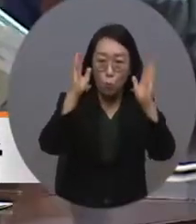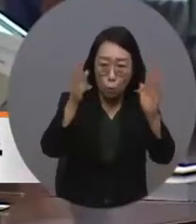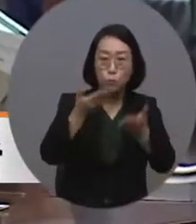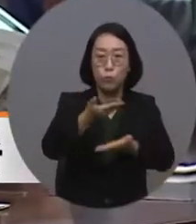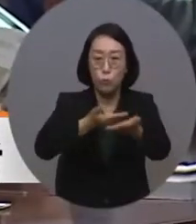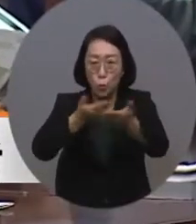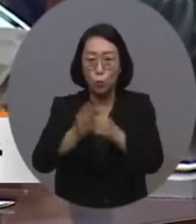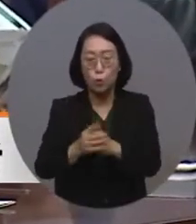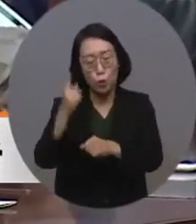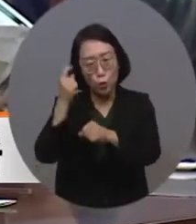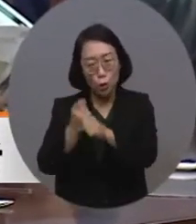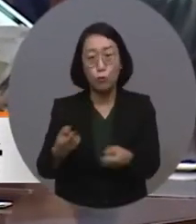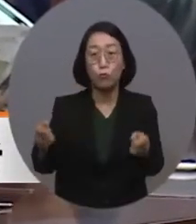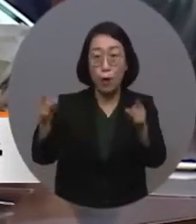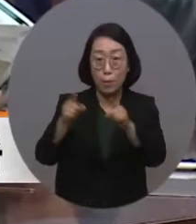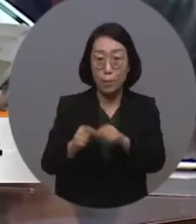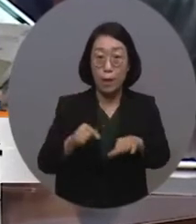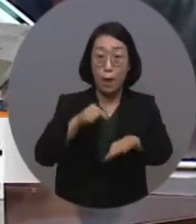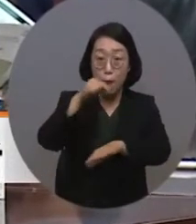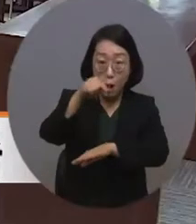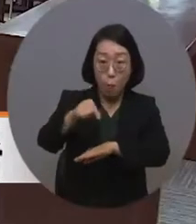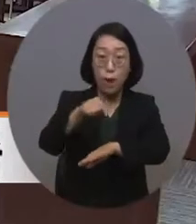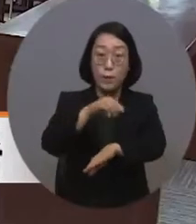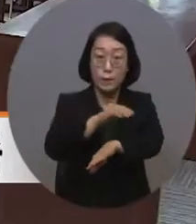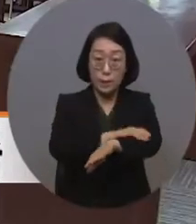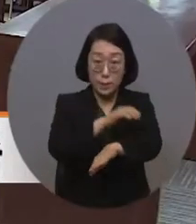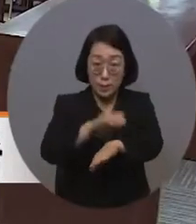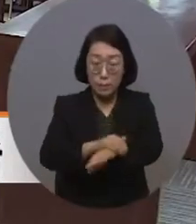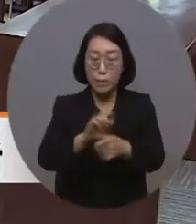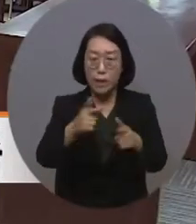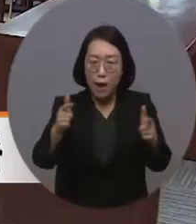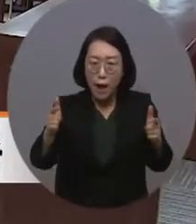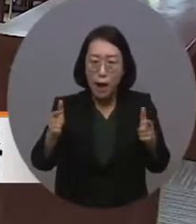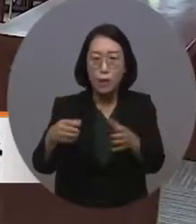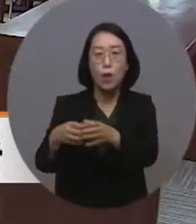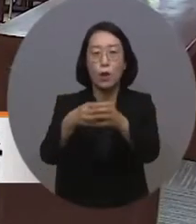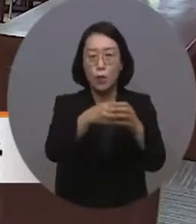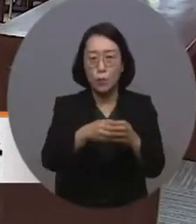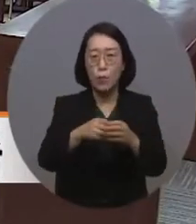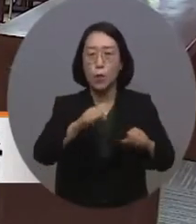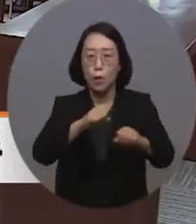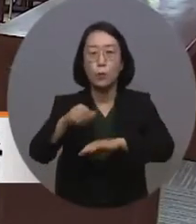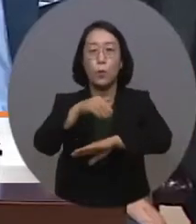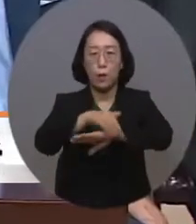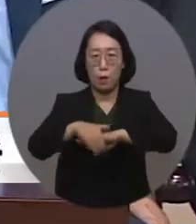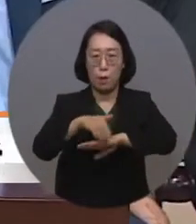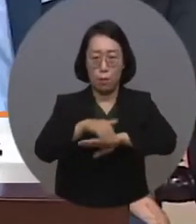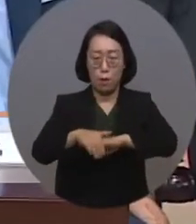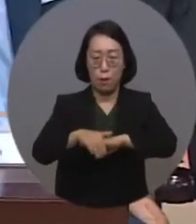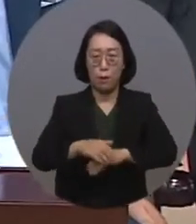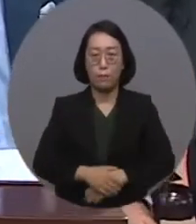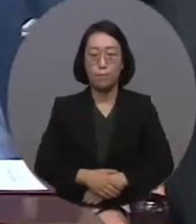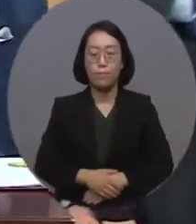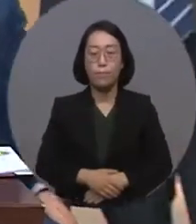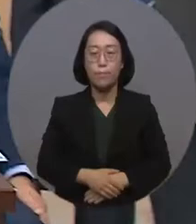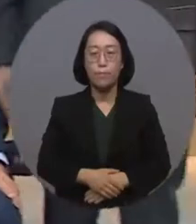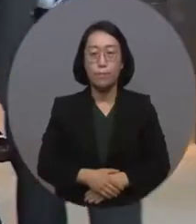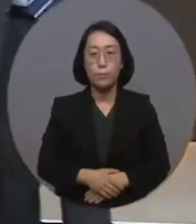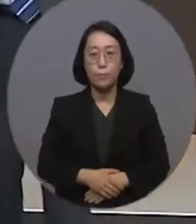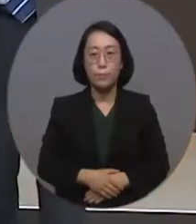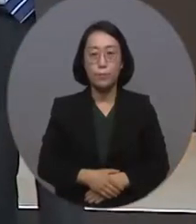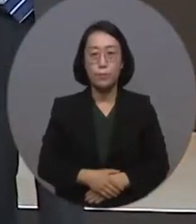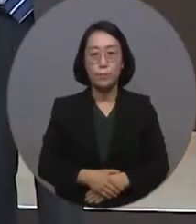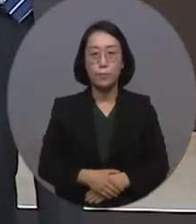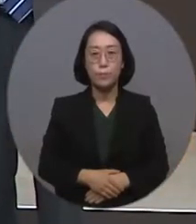공동연구 활동 해외 현장실습 등 다양한 협력 활동을 추진할 예정입니다 복지티비 뉴스